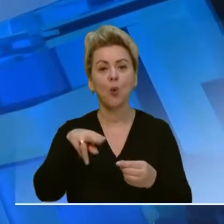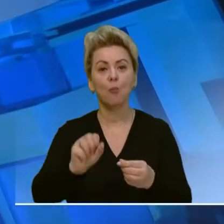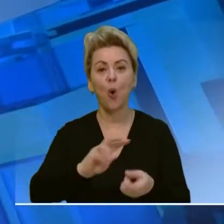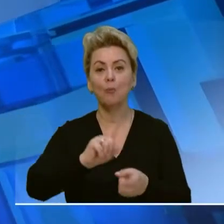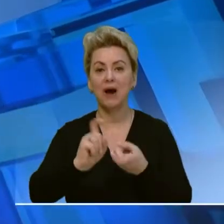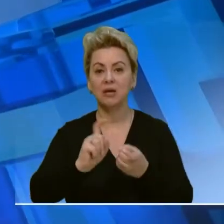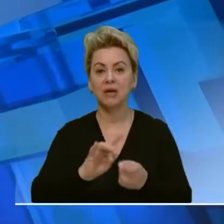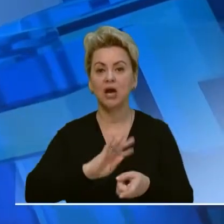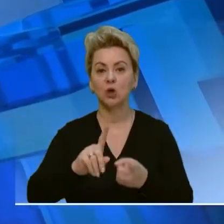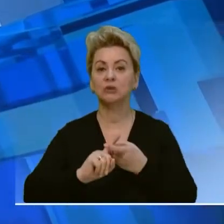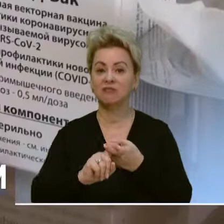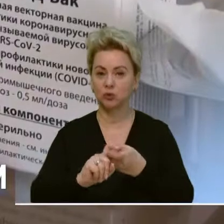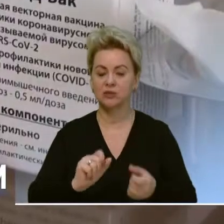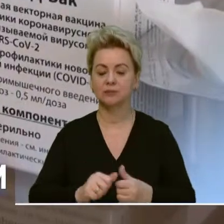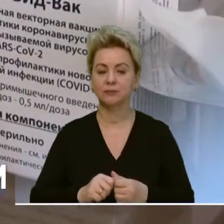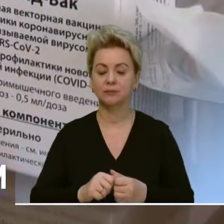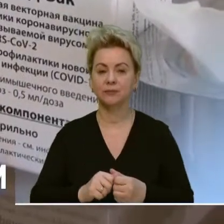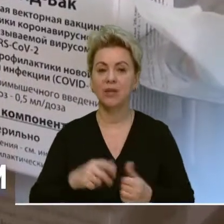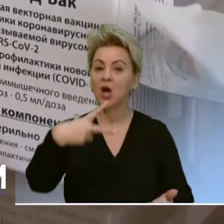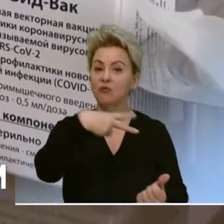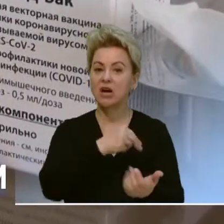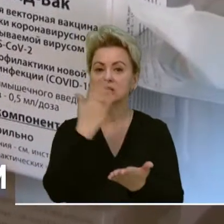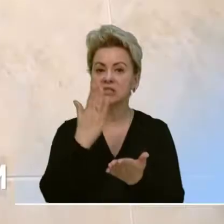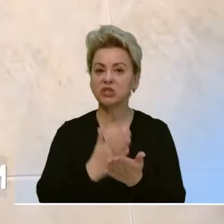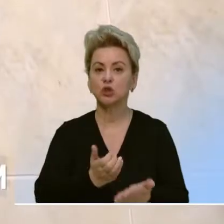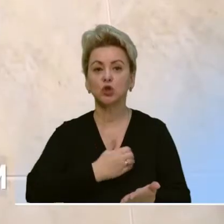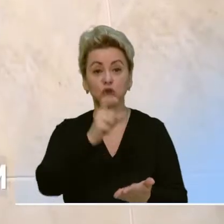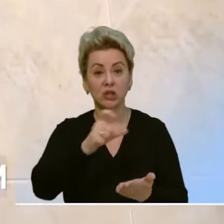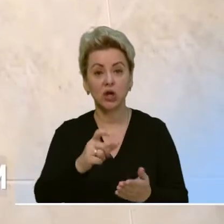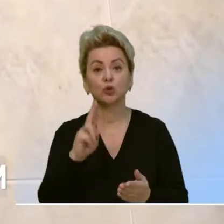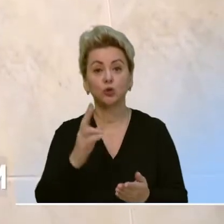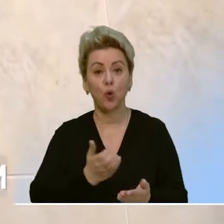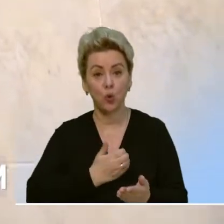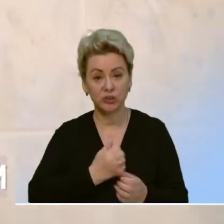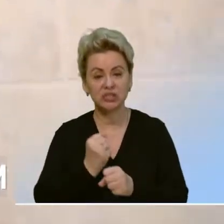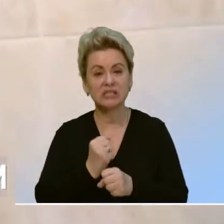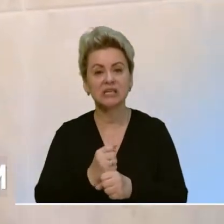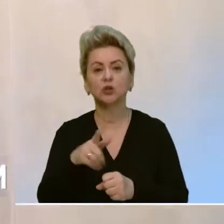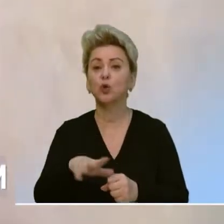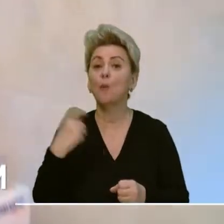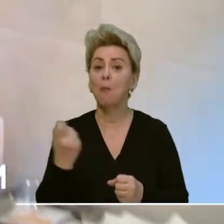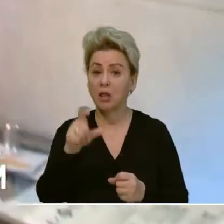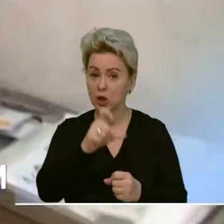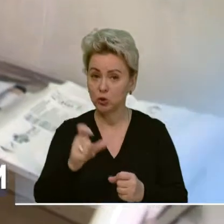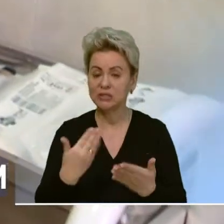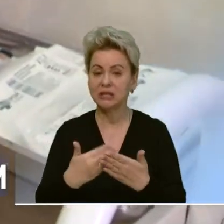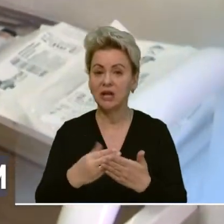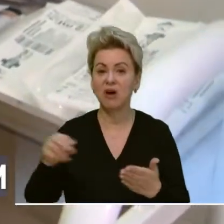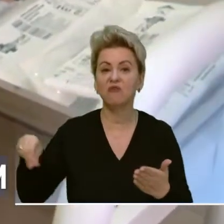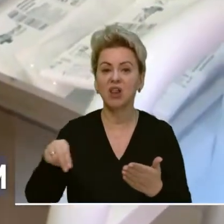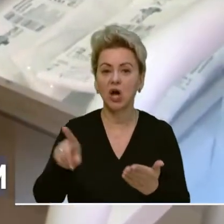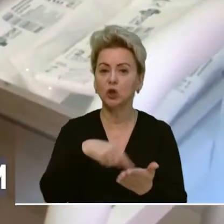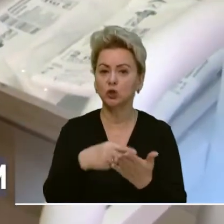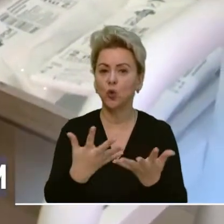с коронавирусной инфекцией. Вакцина есть, желающие привиться тоже, но привитых не так много. Например,